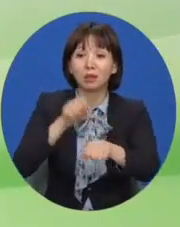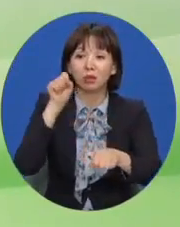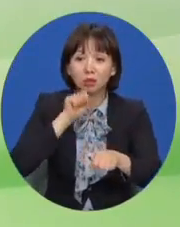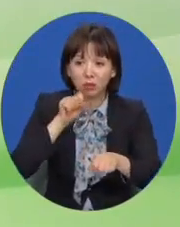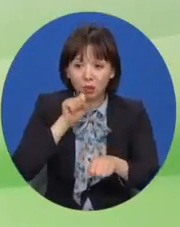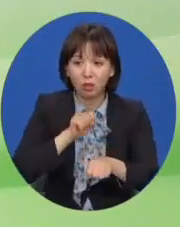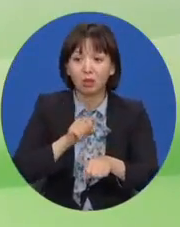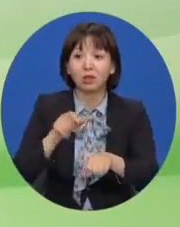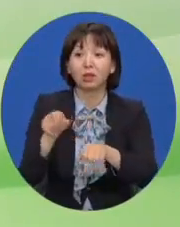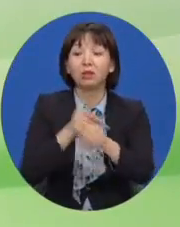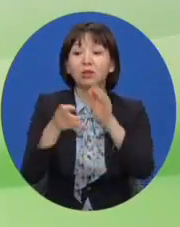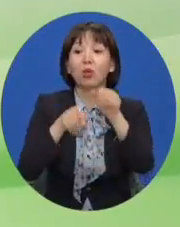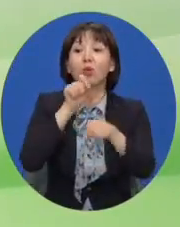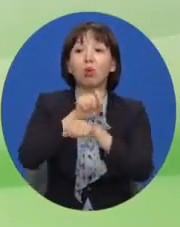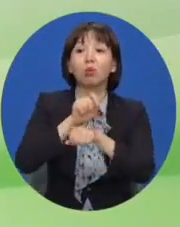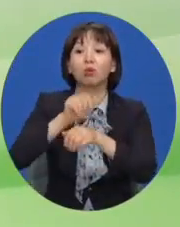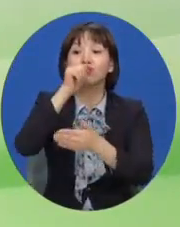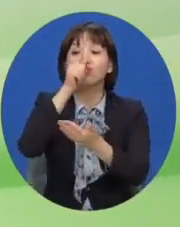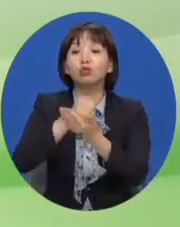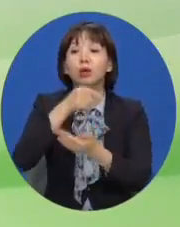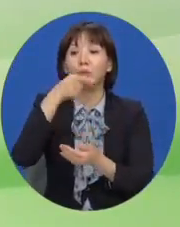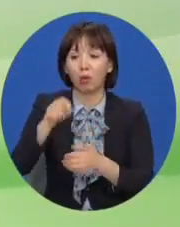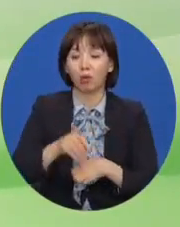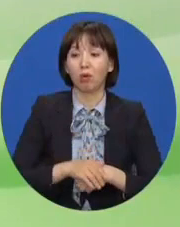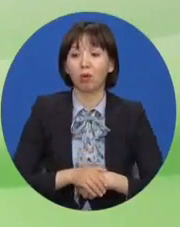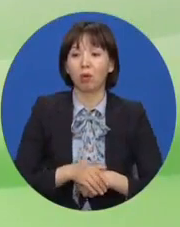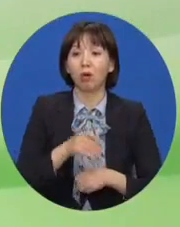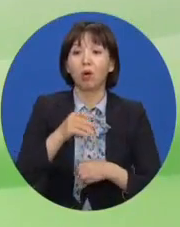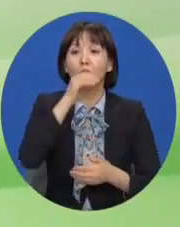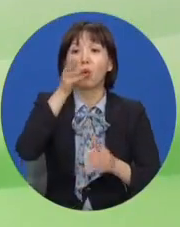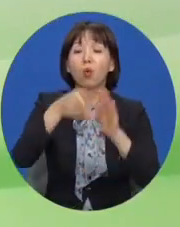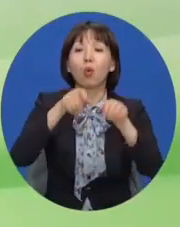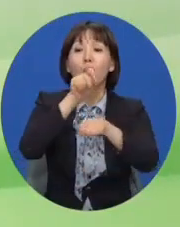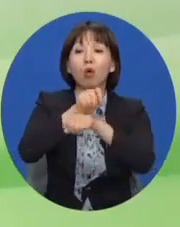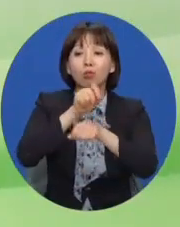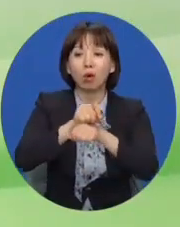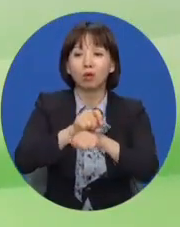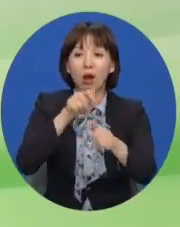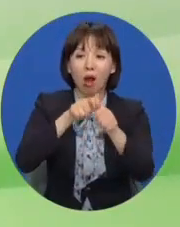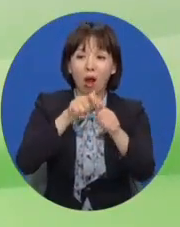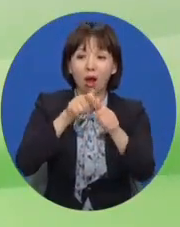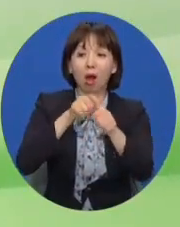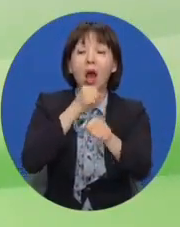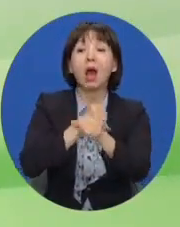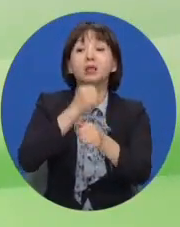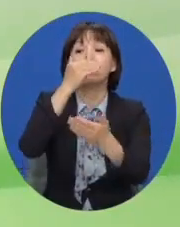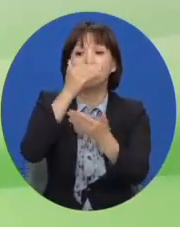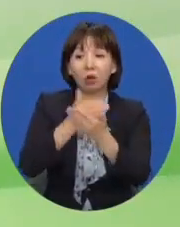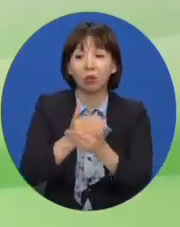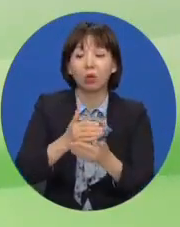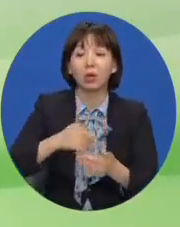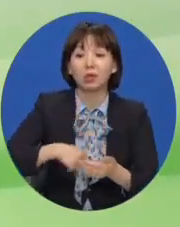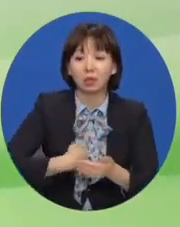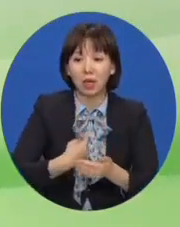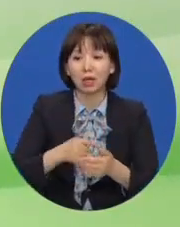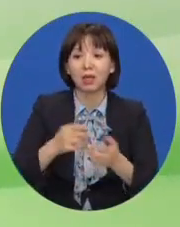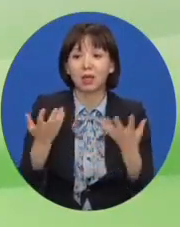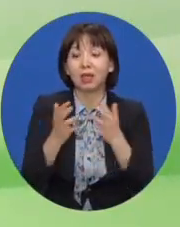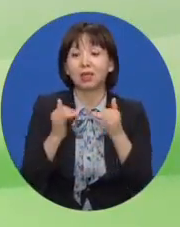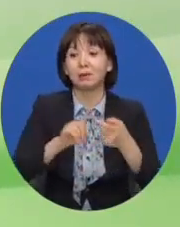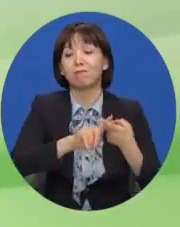있는 공무원들이 무슨 죄가 있습니까? 거기를 닥달할 것이 아니라 시장이 자기의 인맥과 실력과 능력을